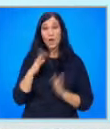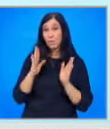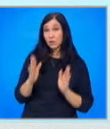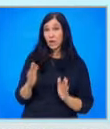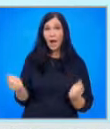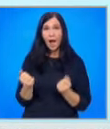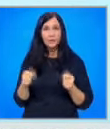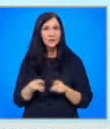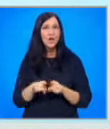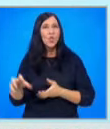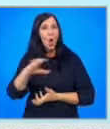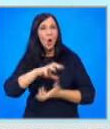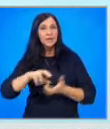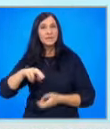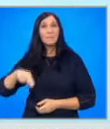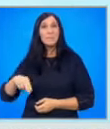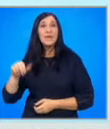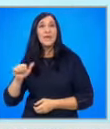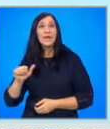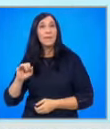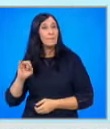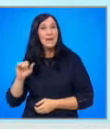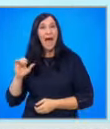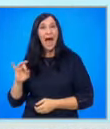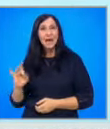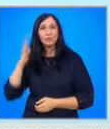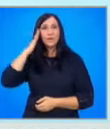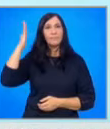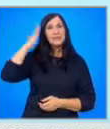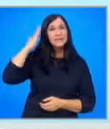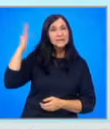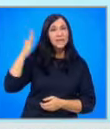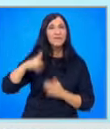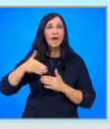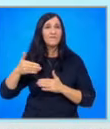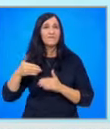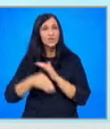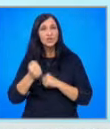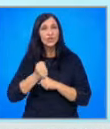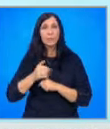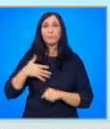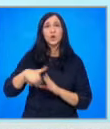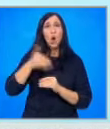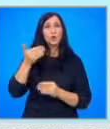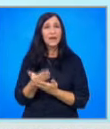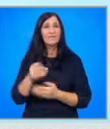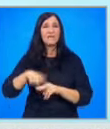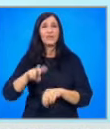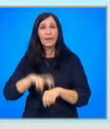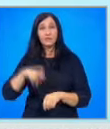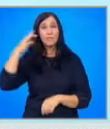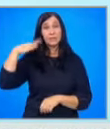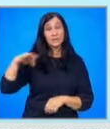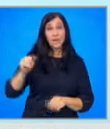определиха акцията като кризисен пиар от страна на министъра на вътрешните работи и поискаха оставката на Иван Демерджиев. Президентът